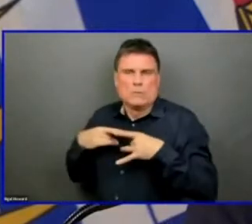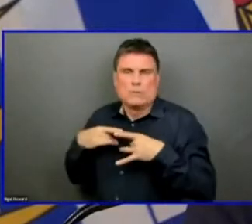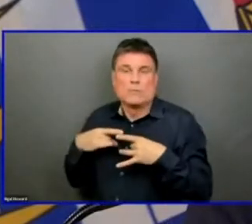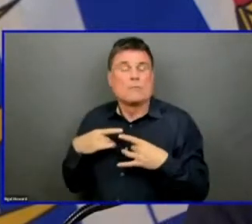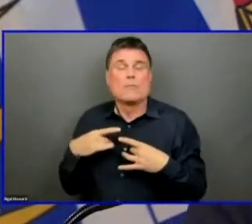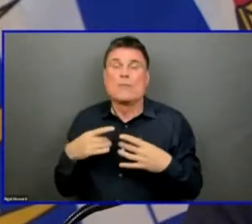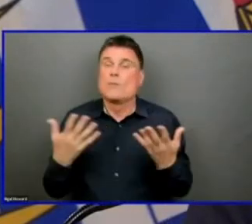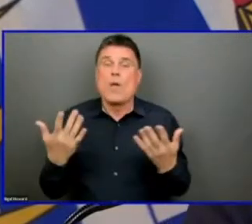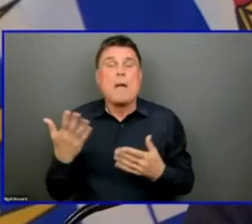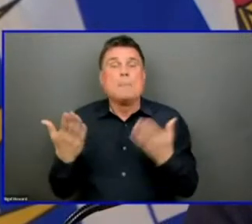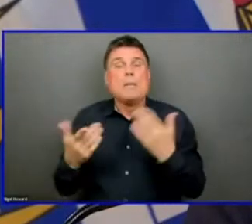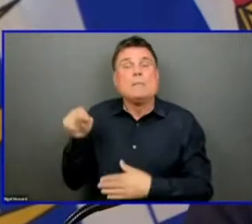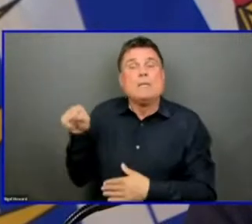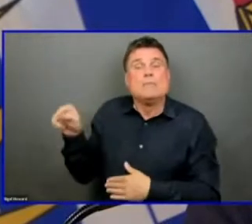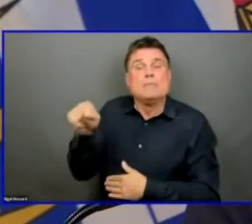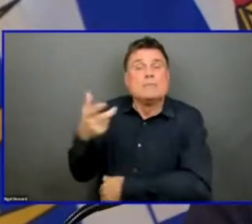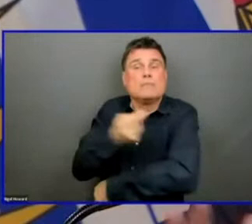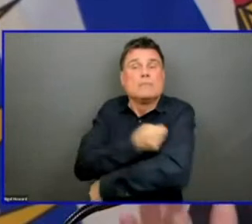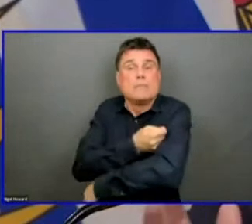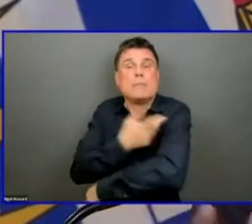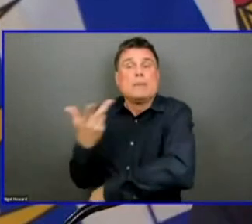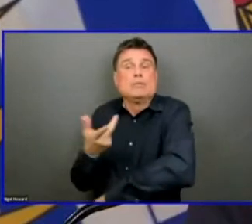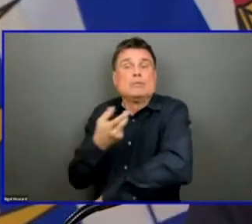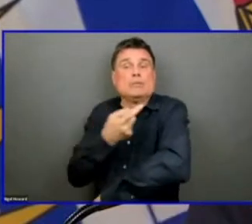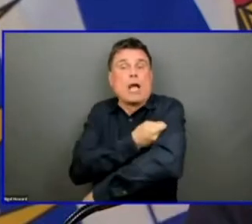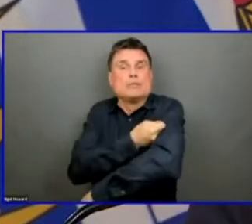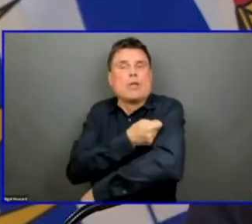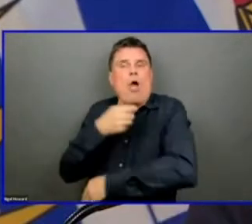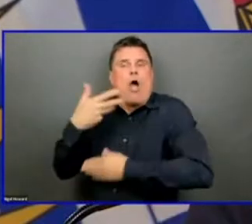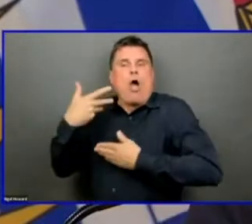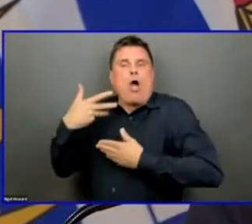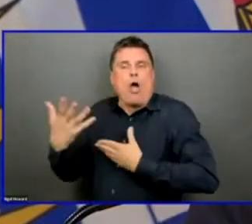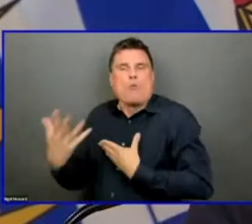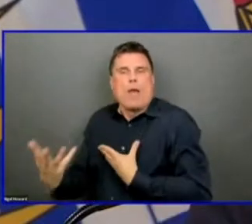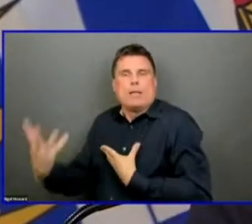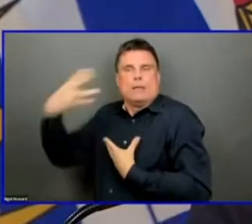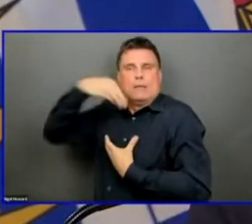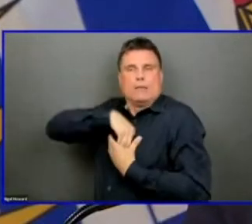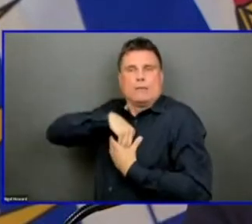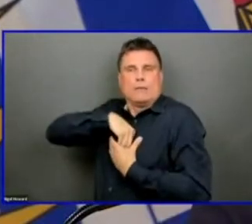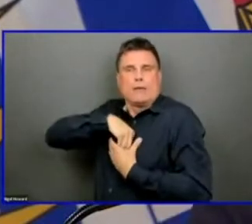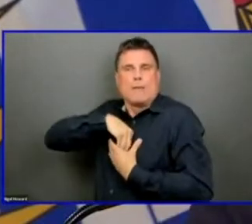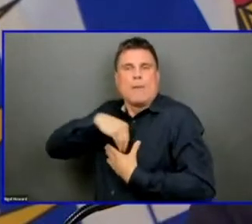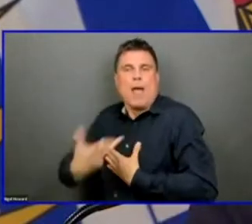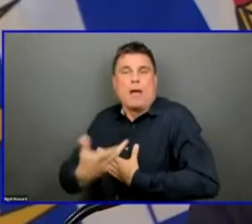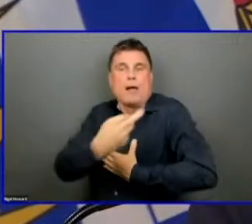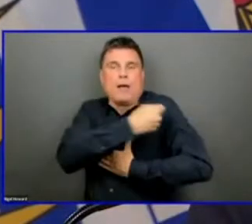天以后，现在有400多例，那么他说是0.7%，这个很低的。